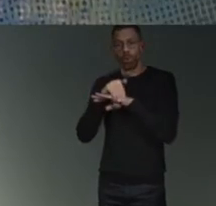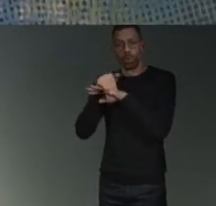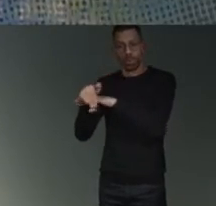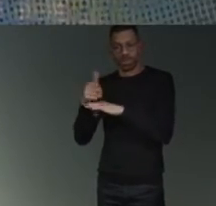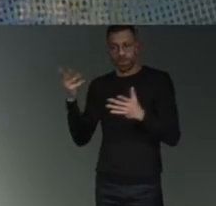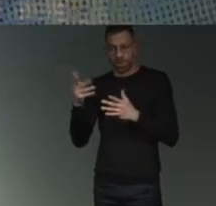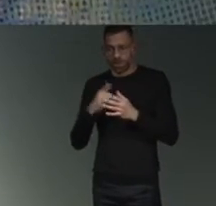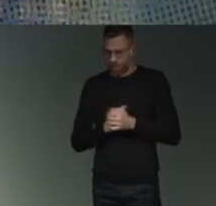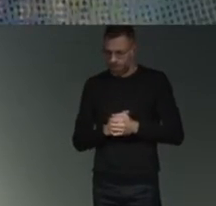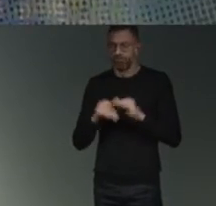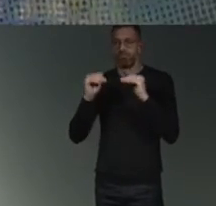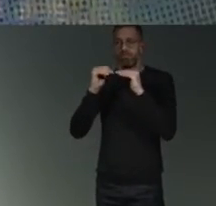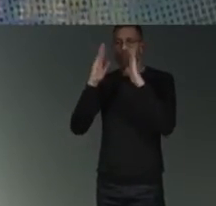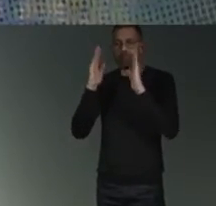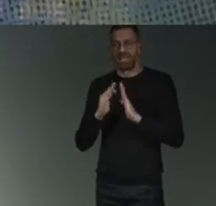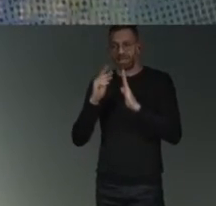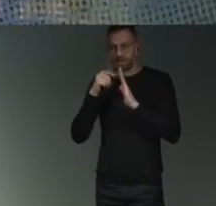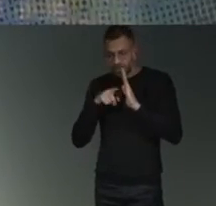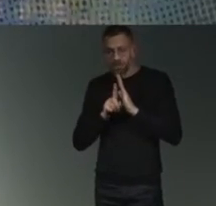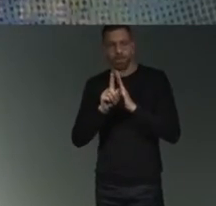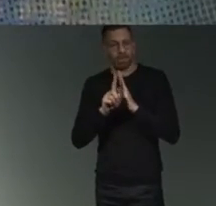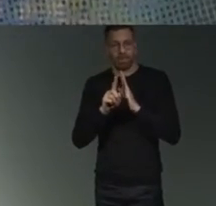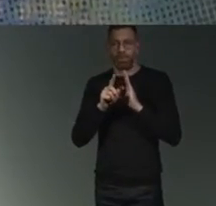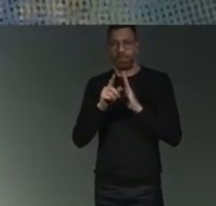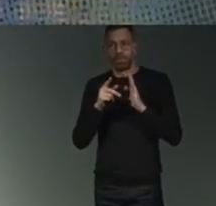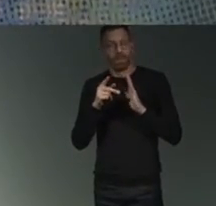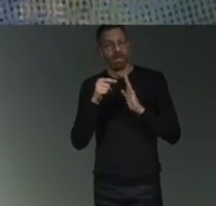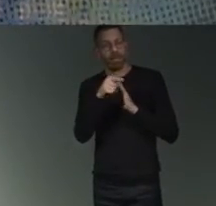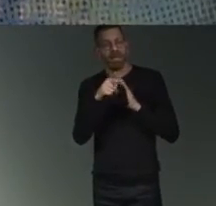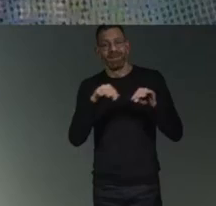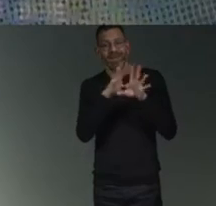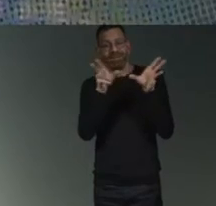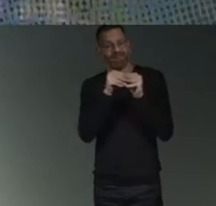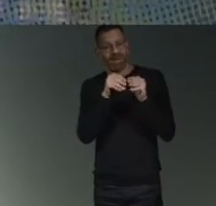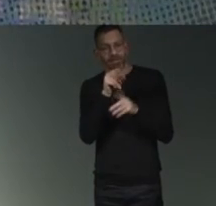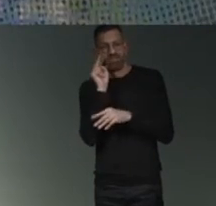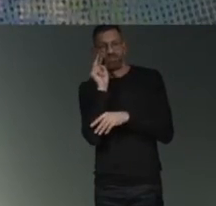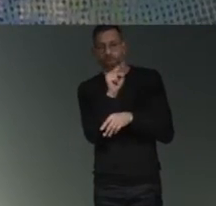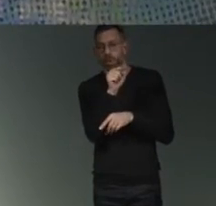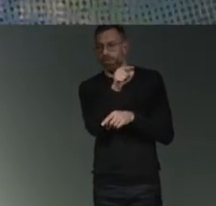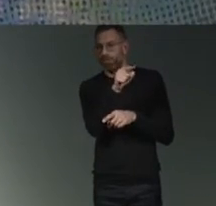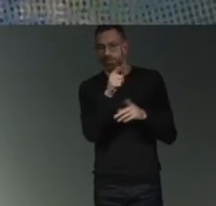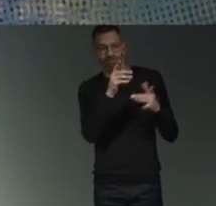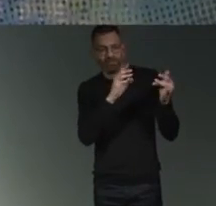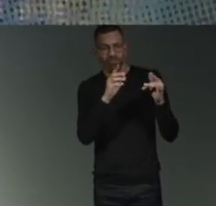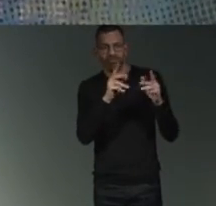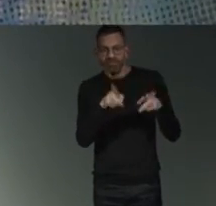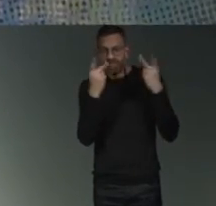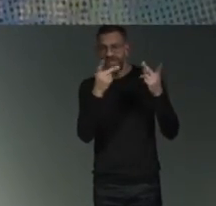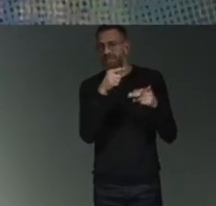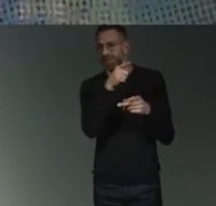maison et elle regardait vivre sa famille à l'ombre de grands arbres la